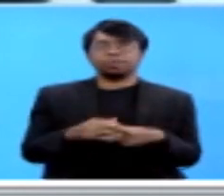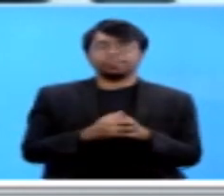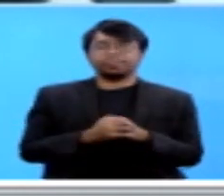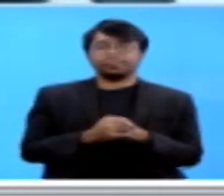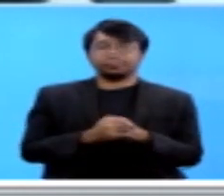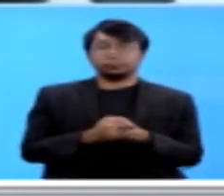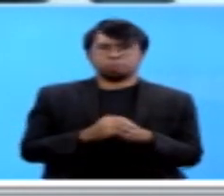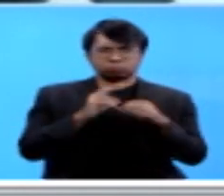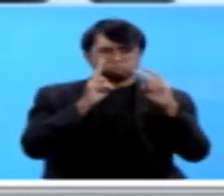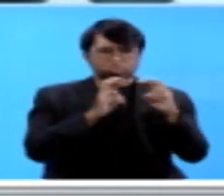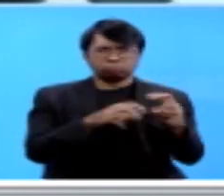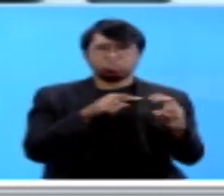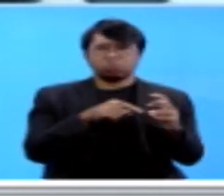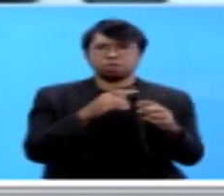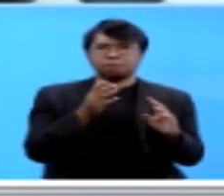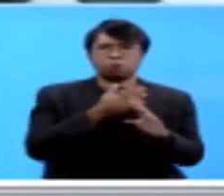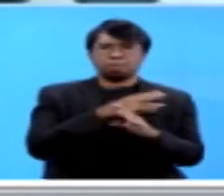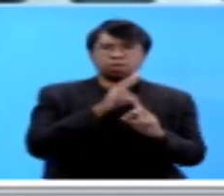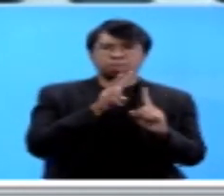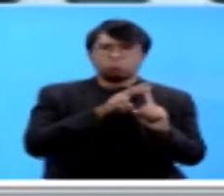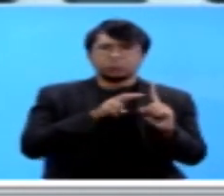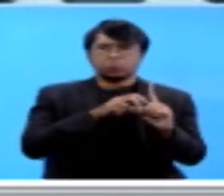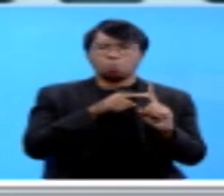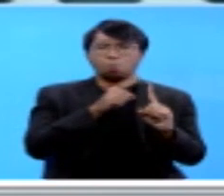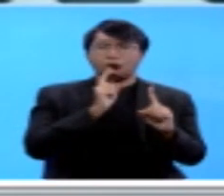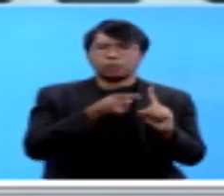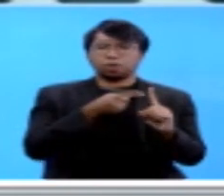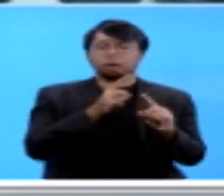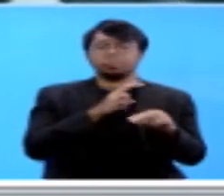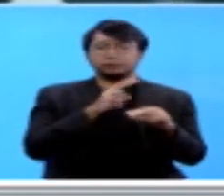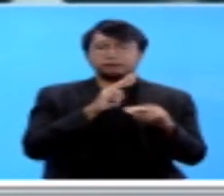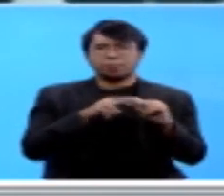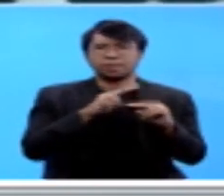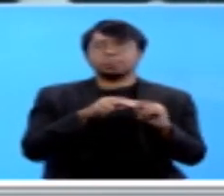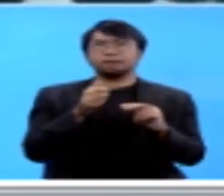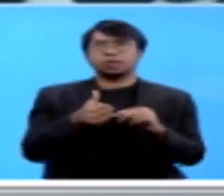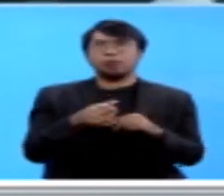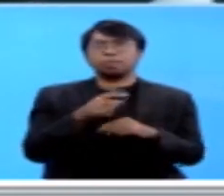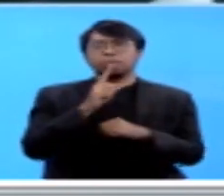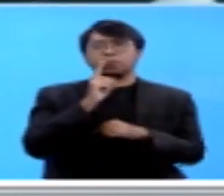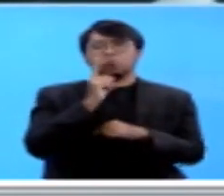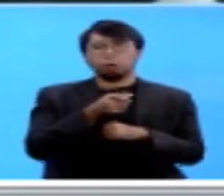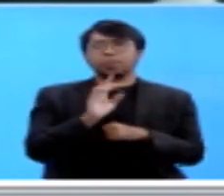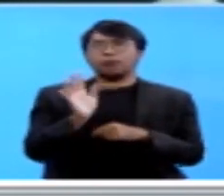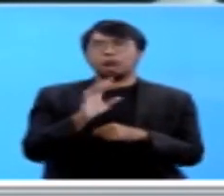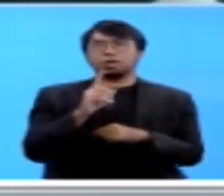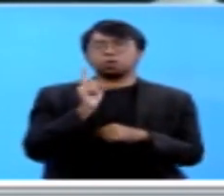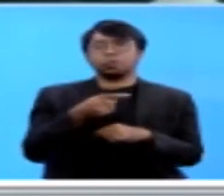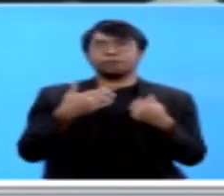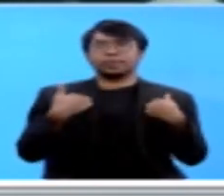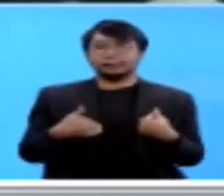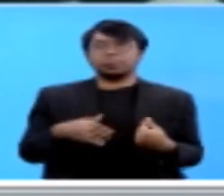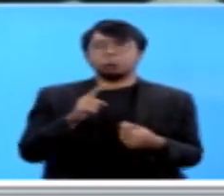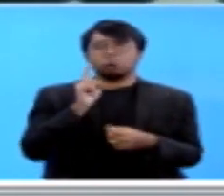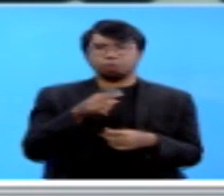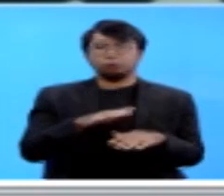perlu direhabilitasi, maka sebenarnya program itu bisa dilakukan. Jadi gini, menghukum anak kan tidak harus dengan hukuman fisik. Menghukum anak juga